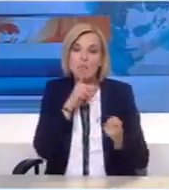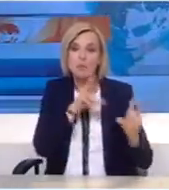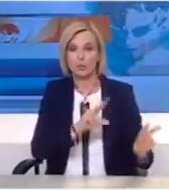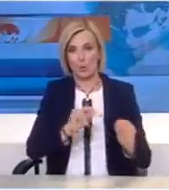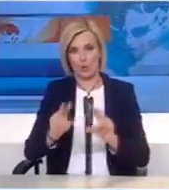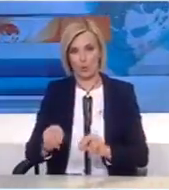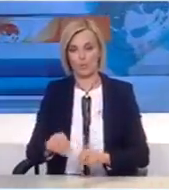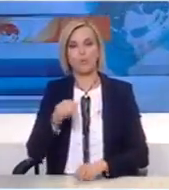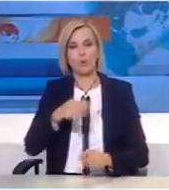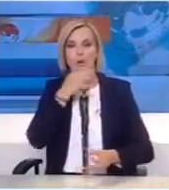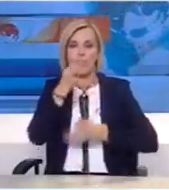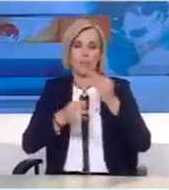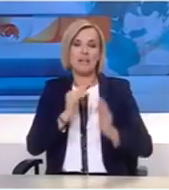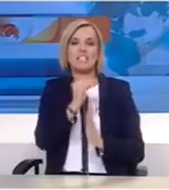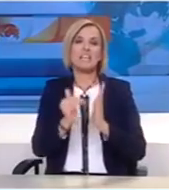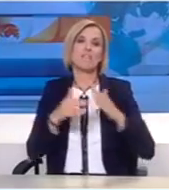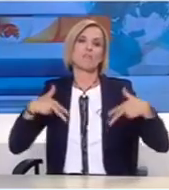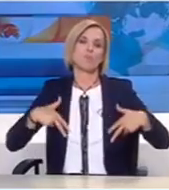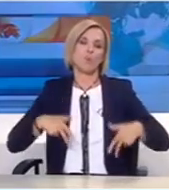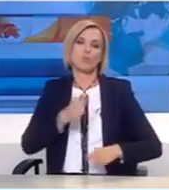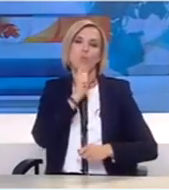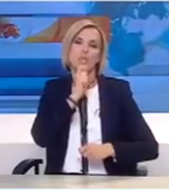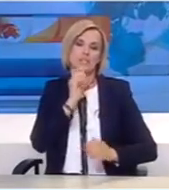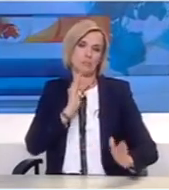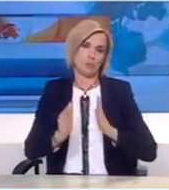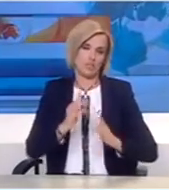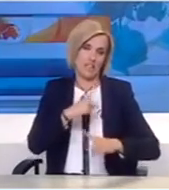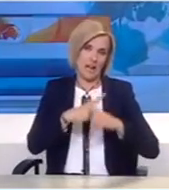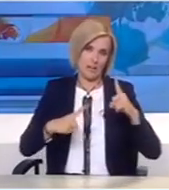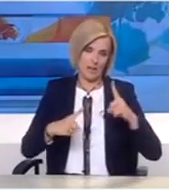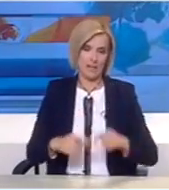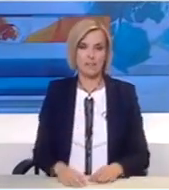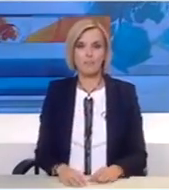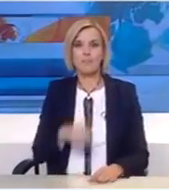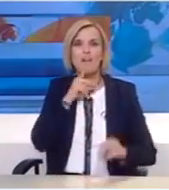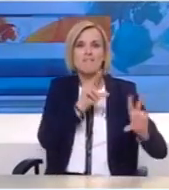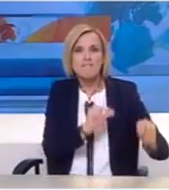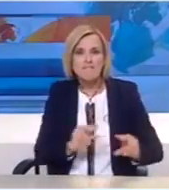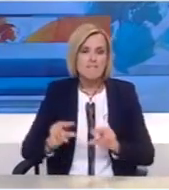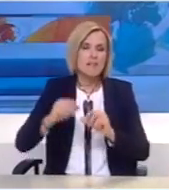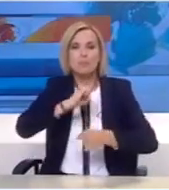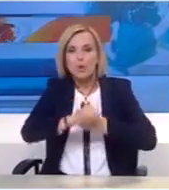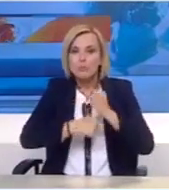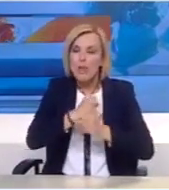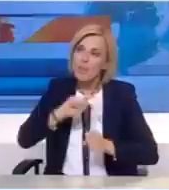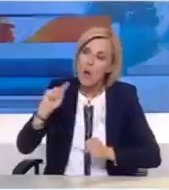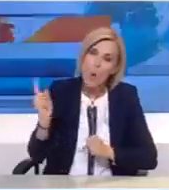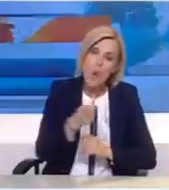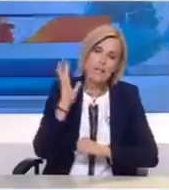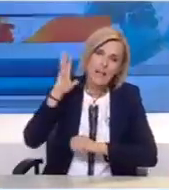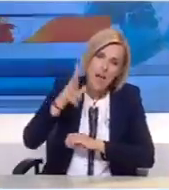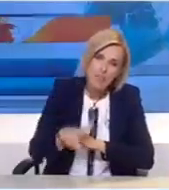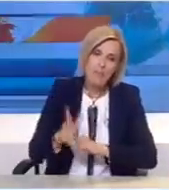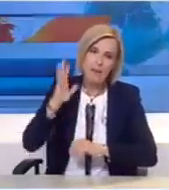καθηγητά. Το λόγο έχει ο κύριος Καρδαλιάς. Καλησπέρα και από την πολιτική προστασία. Η κοινή μας προσπάθεια συνεχίζεται ημέρα με την ημέρα. Μέχρι στιγμής